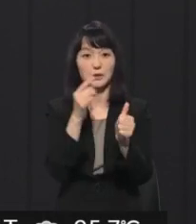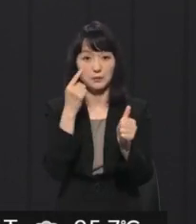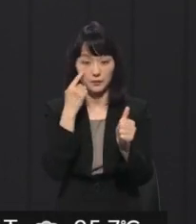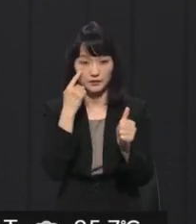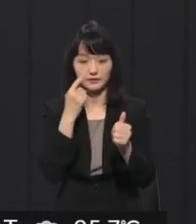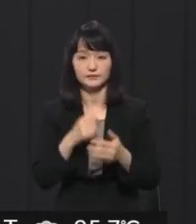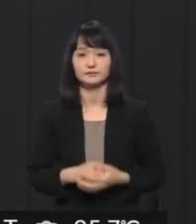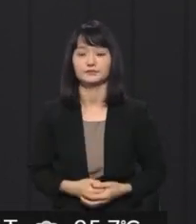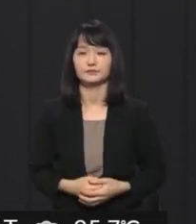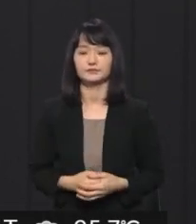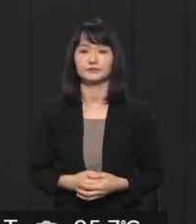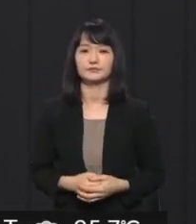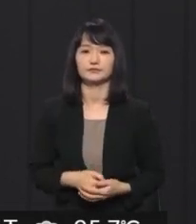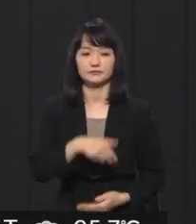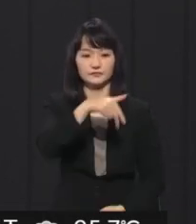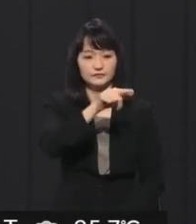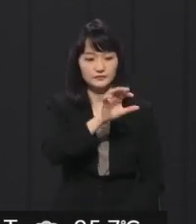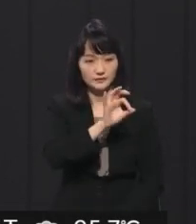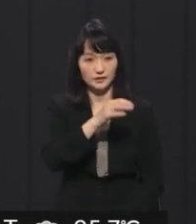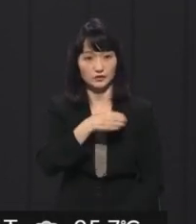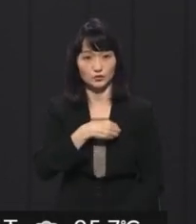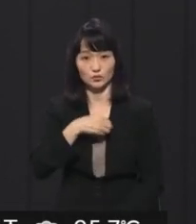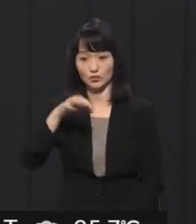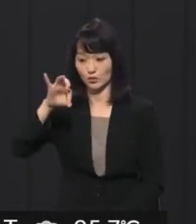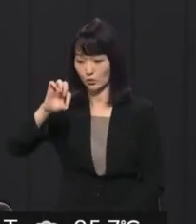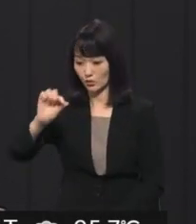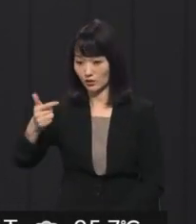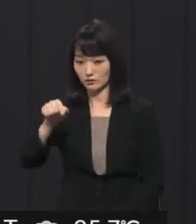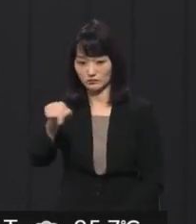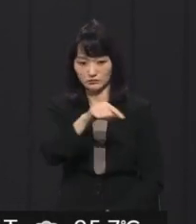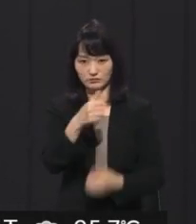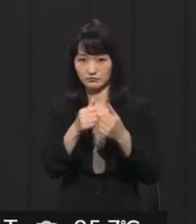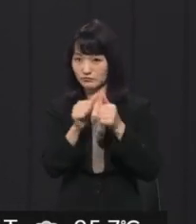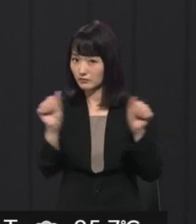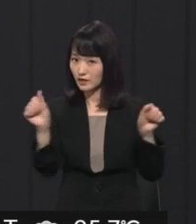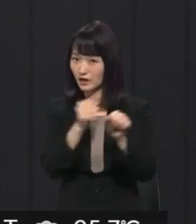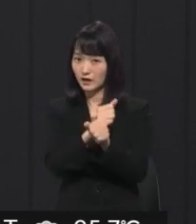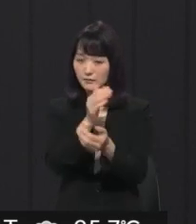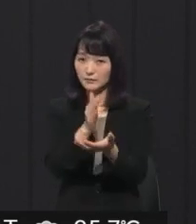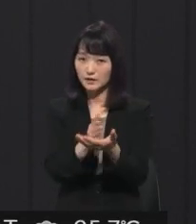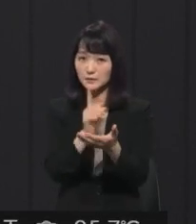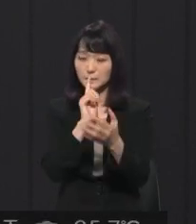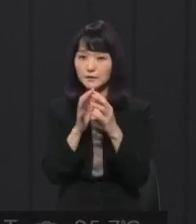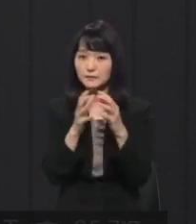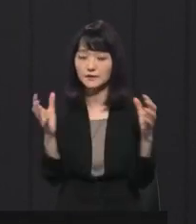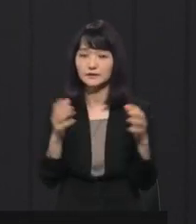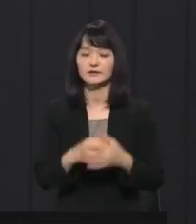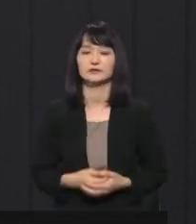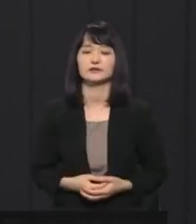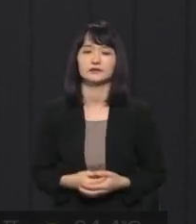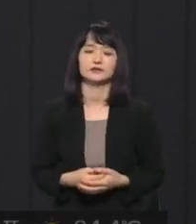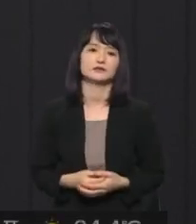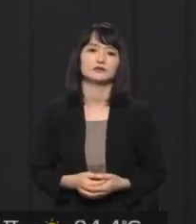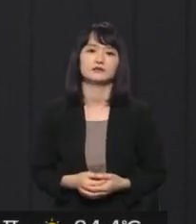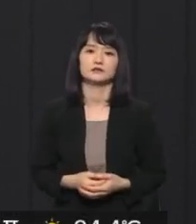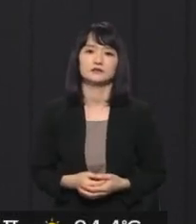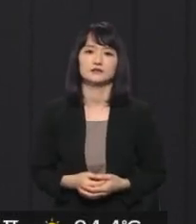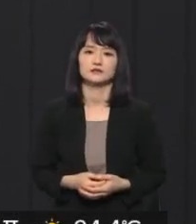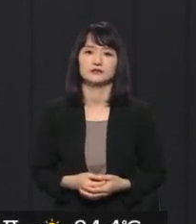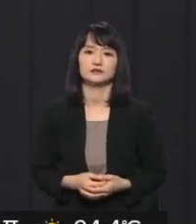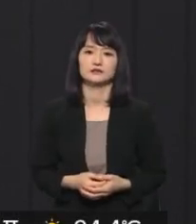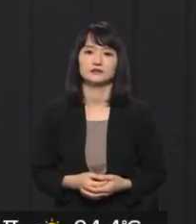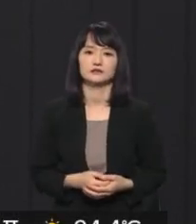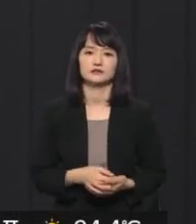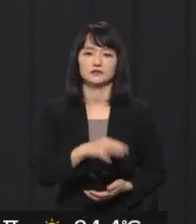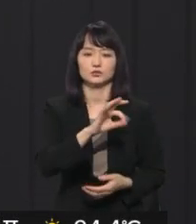졌는데 않들어 저는 이 뭐 얘기가 나오지만 은 일단 u 넥과 니라는 큰 틀을 지키기 위해 가지고 비대위 앉아서 님 까지는 넘겨 놓고 얘기하자